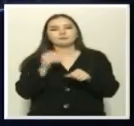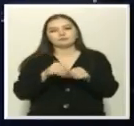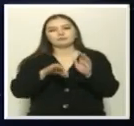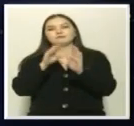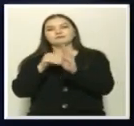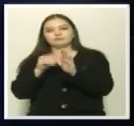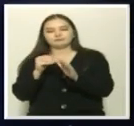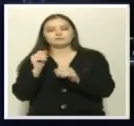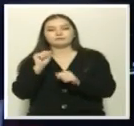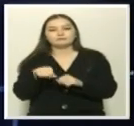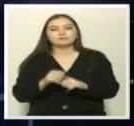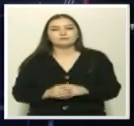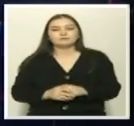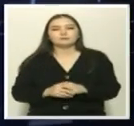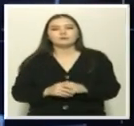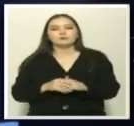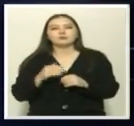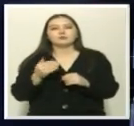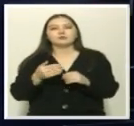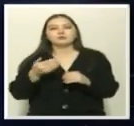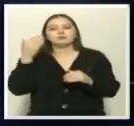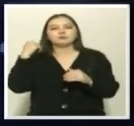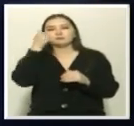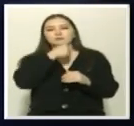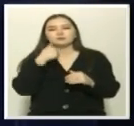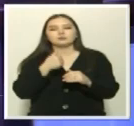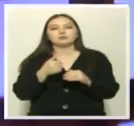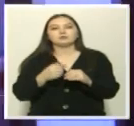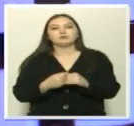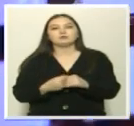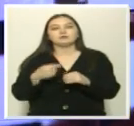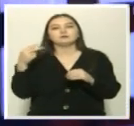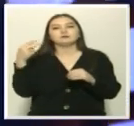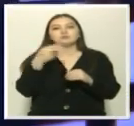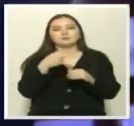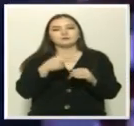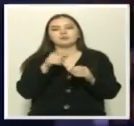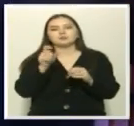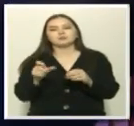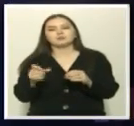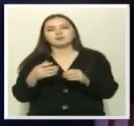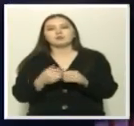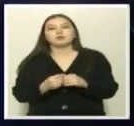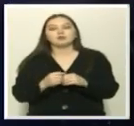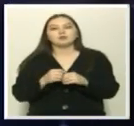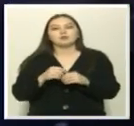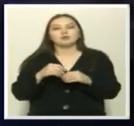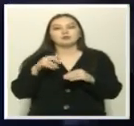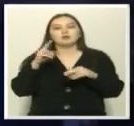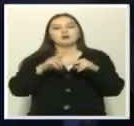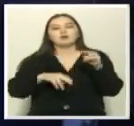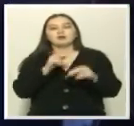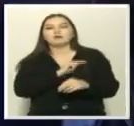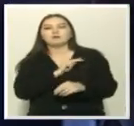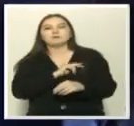продолжаем выпуск в прошлом году в регионе трудоустроено более 20 тысяч человек из них 12 тысяч приняты на постоянную работу